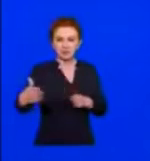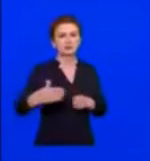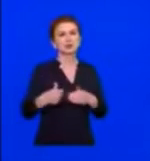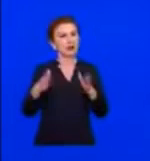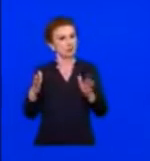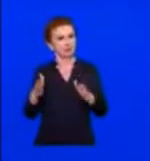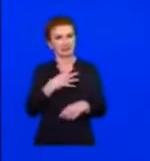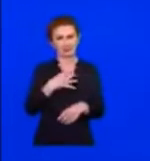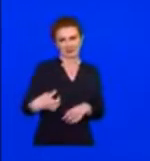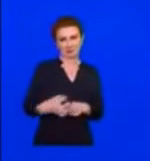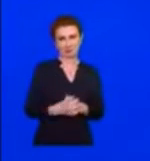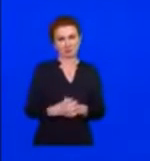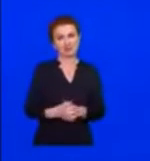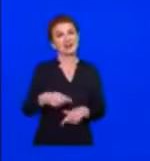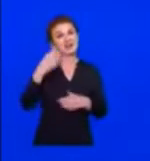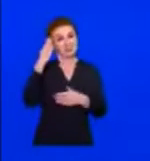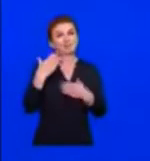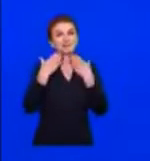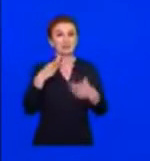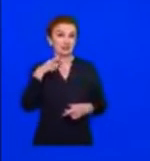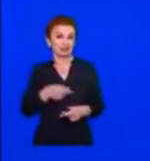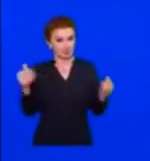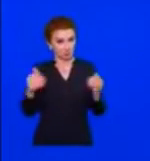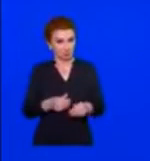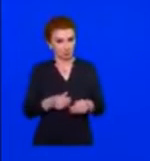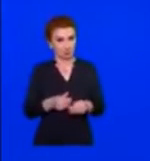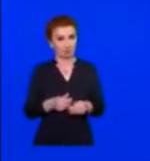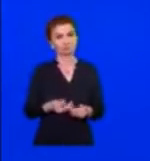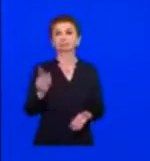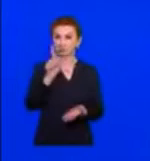dzięki temu będziemy w stanie poradzić sobie również z tym, co